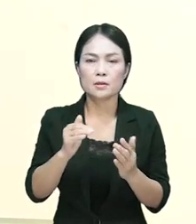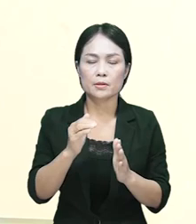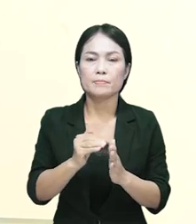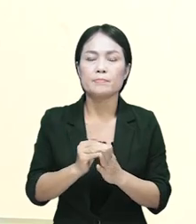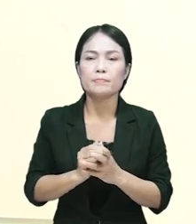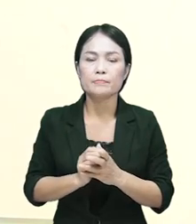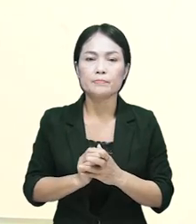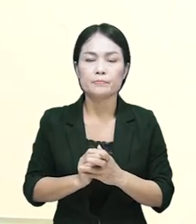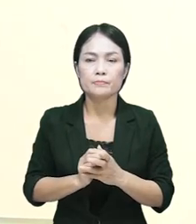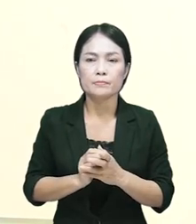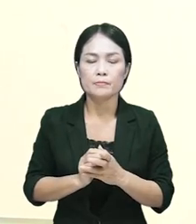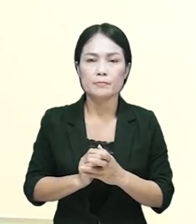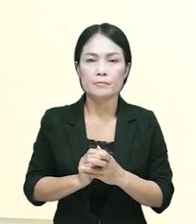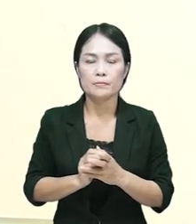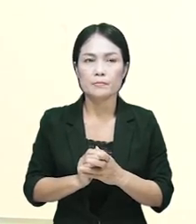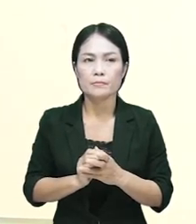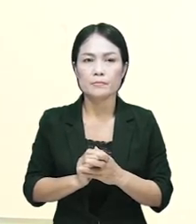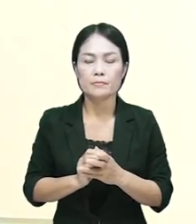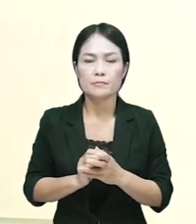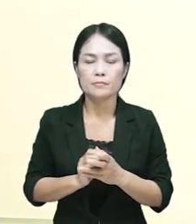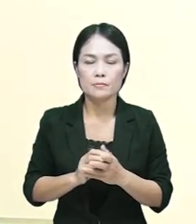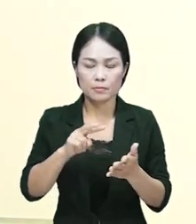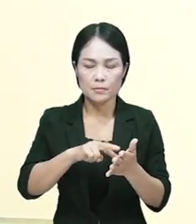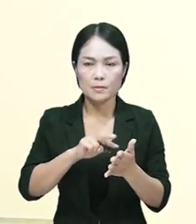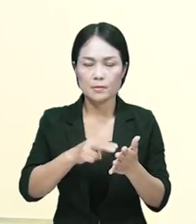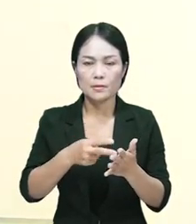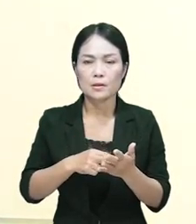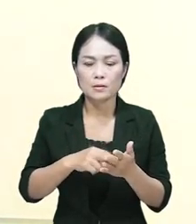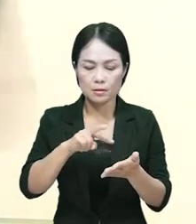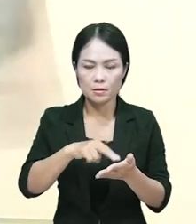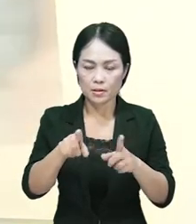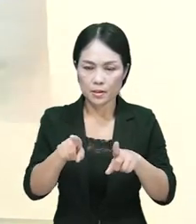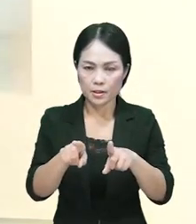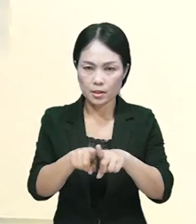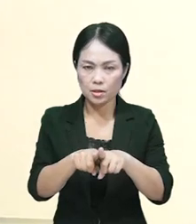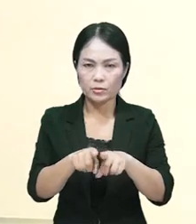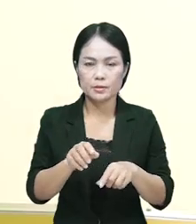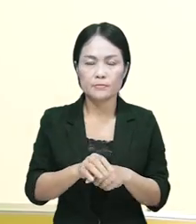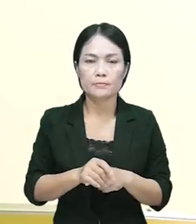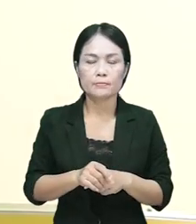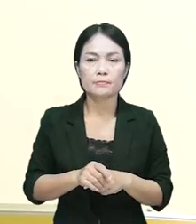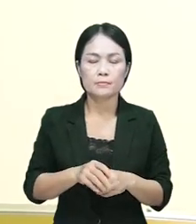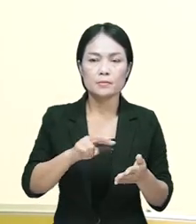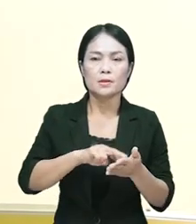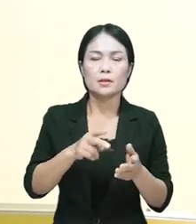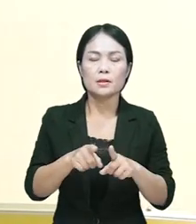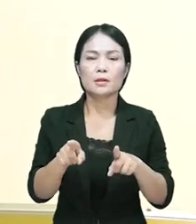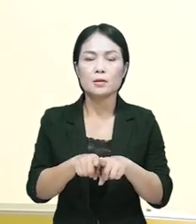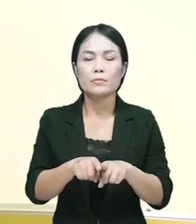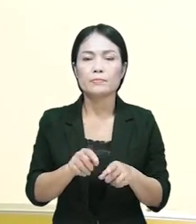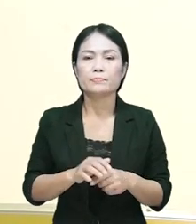នគឺមានន័យថាន័យដូចណាកូនន័យដូ